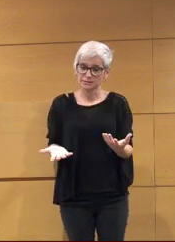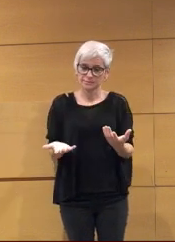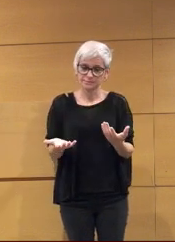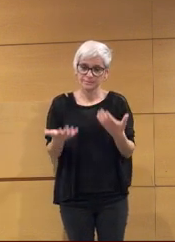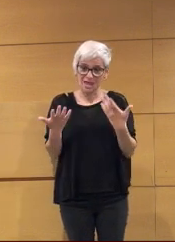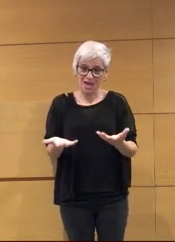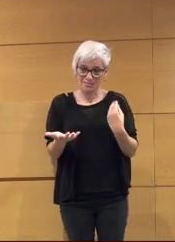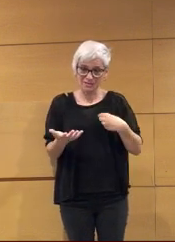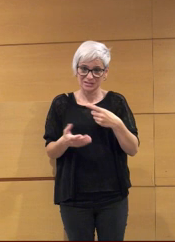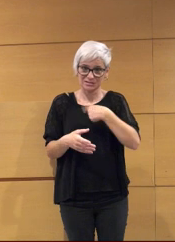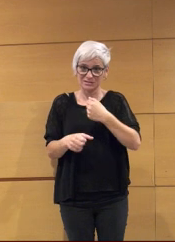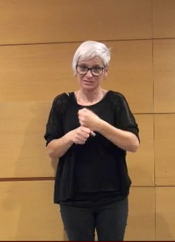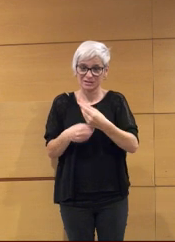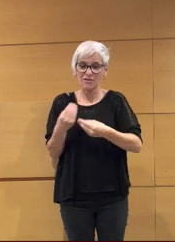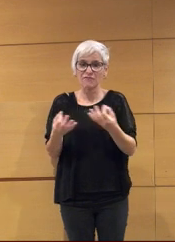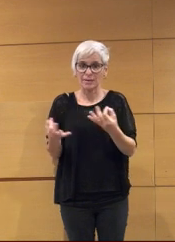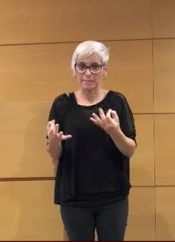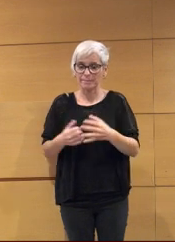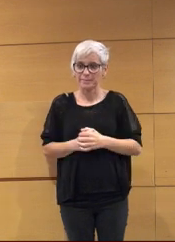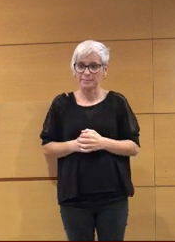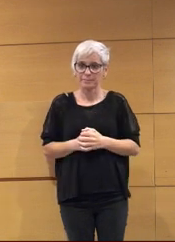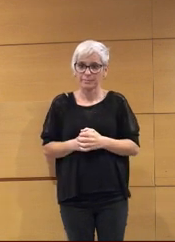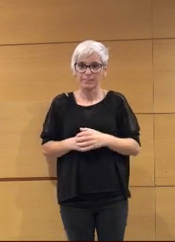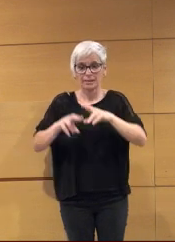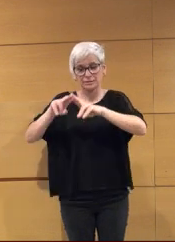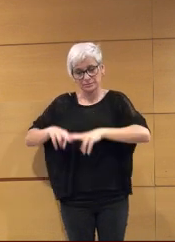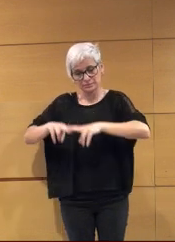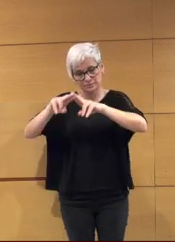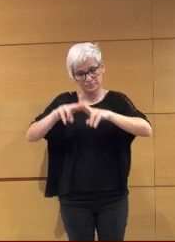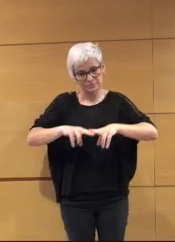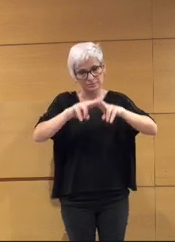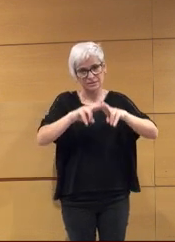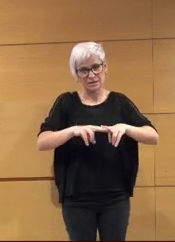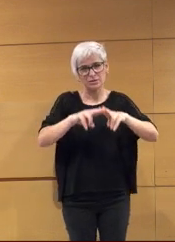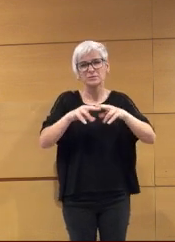que estem fent ara mateix és revisar la norma